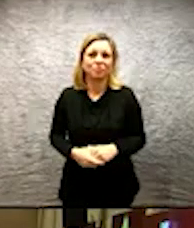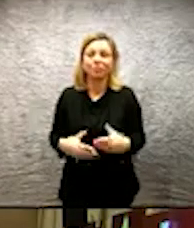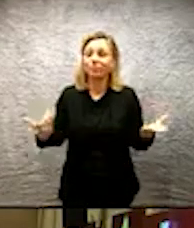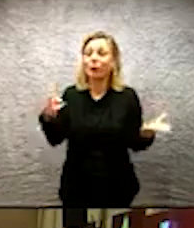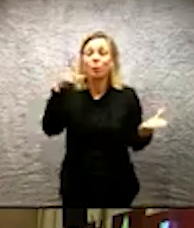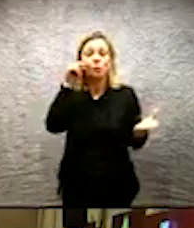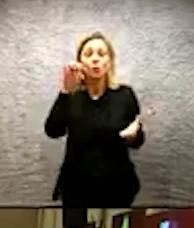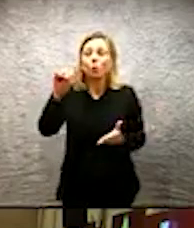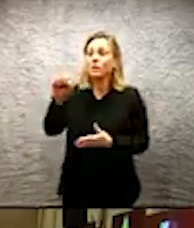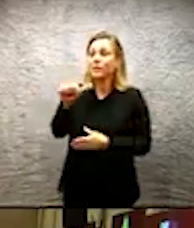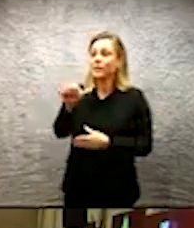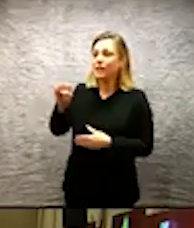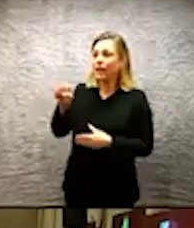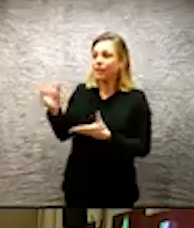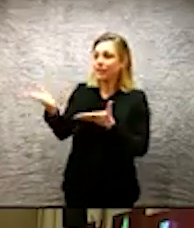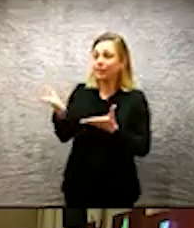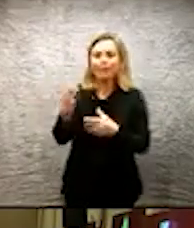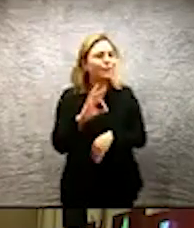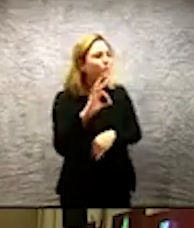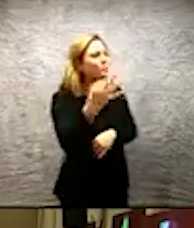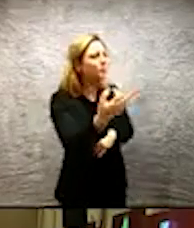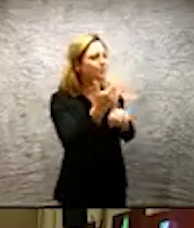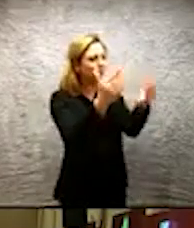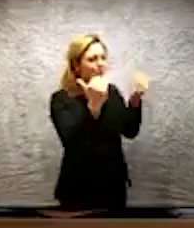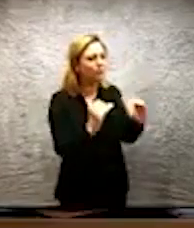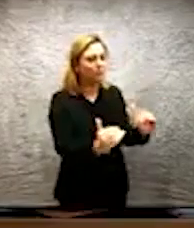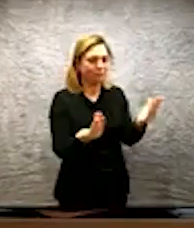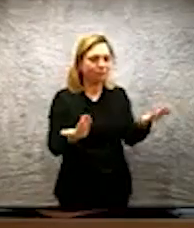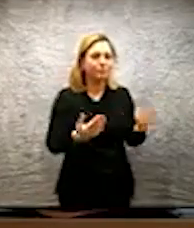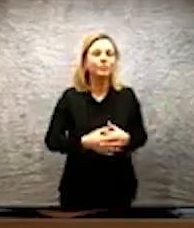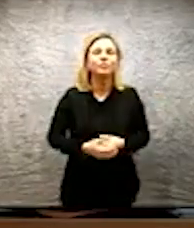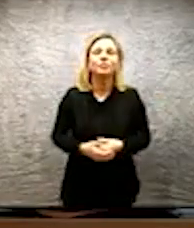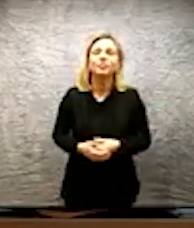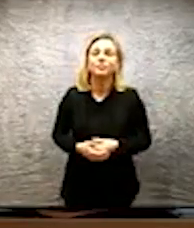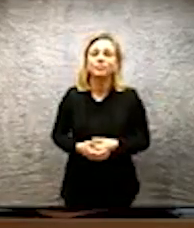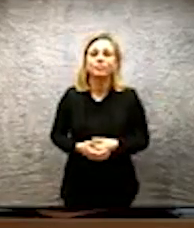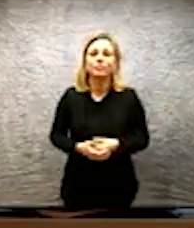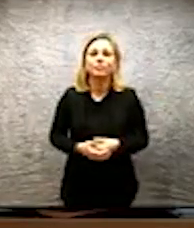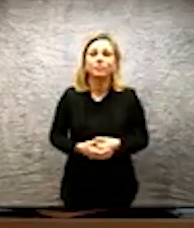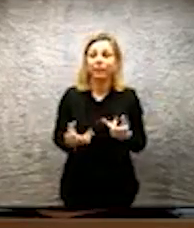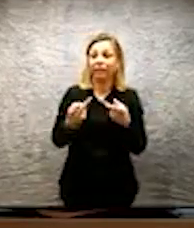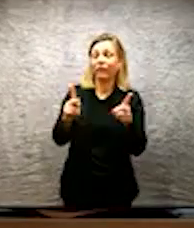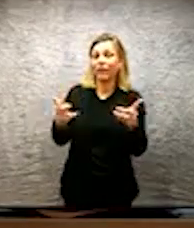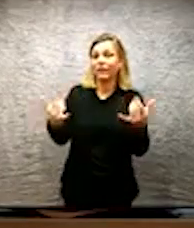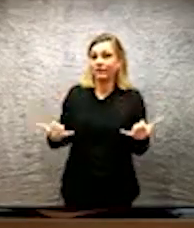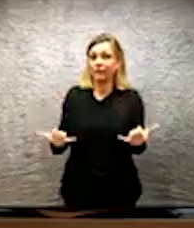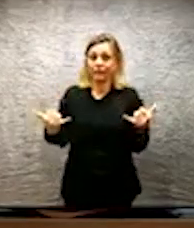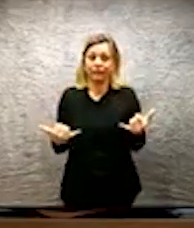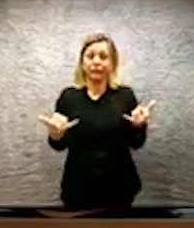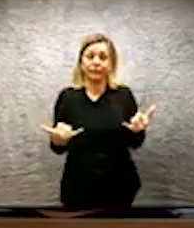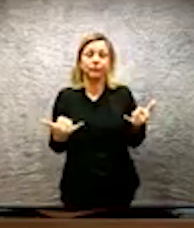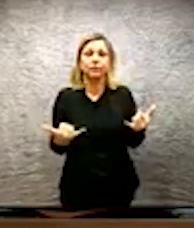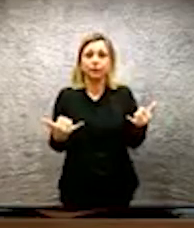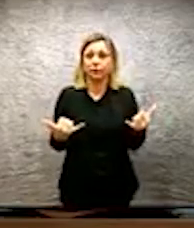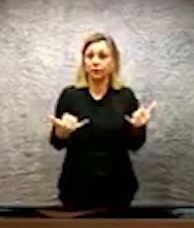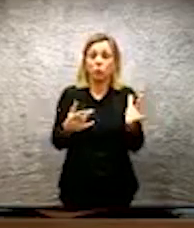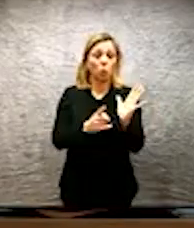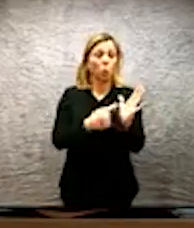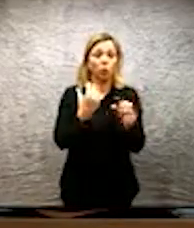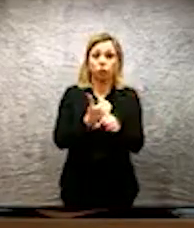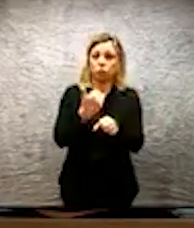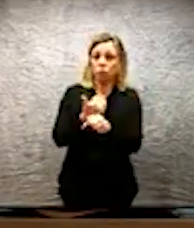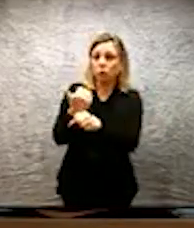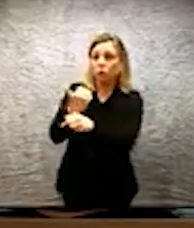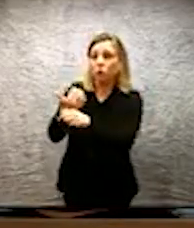Monsieur Sass. Alors, oui. Allez. Ensuite, pour que notre commune a le droit chaque année